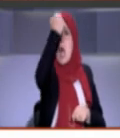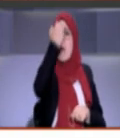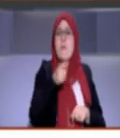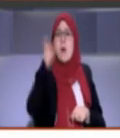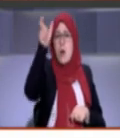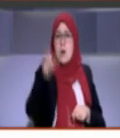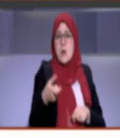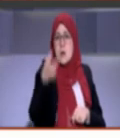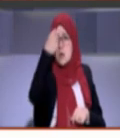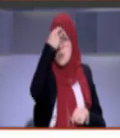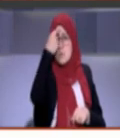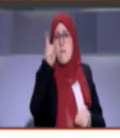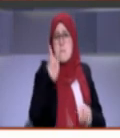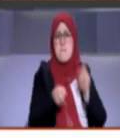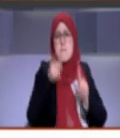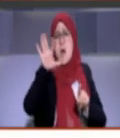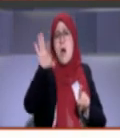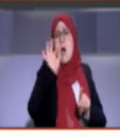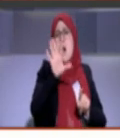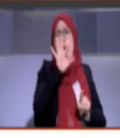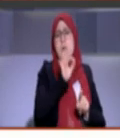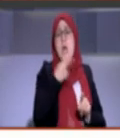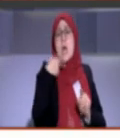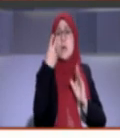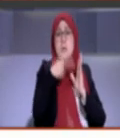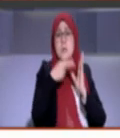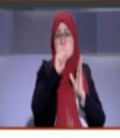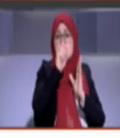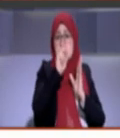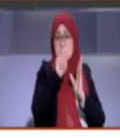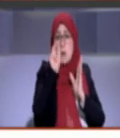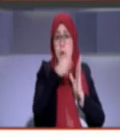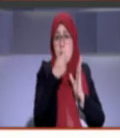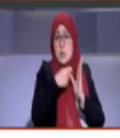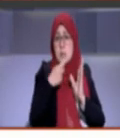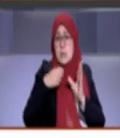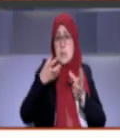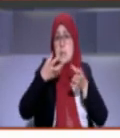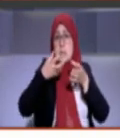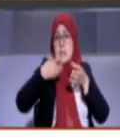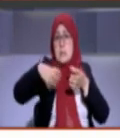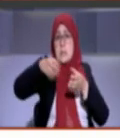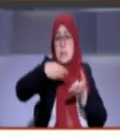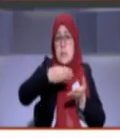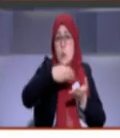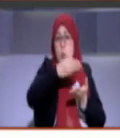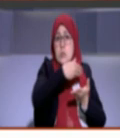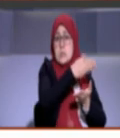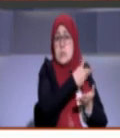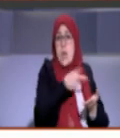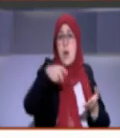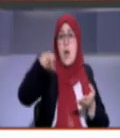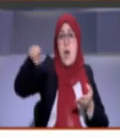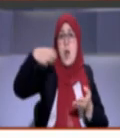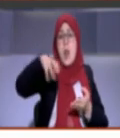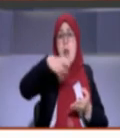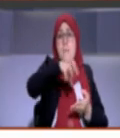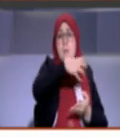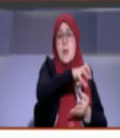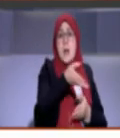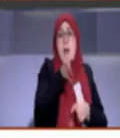تفرقه هتتم. كمان التقرير اوصى ان لازم يتم توزيع كل اجهزه التنفس الصناعي او سيارات الاعلان المركزه اللي موجوده في المانيا على